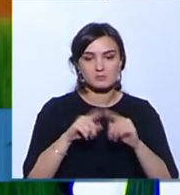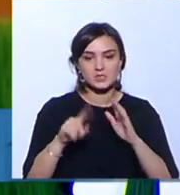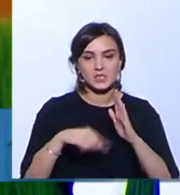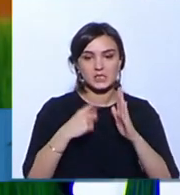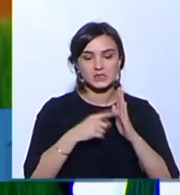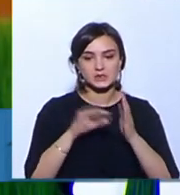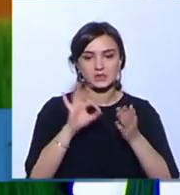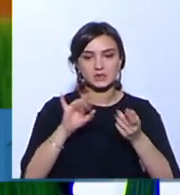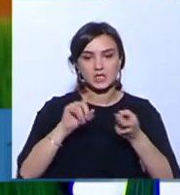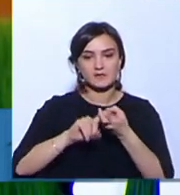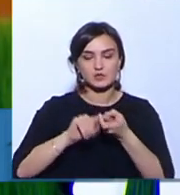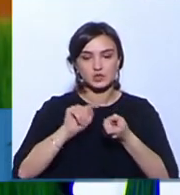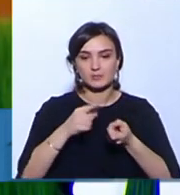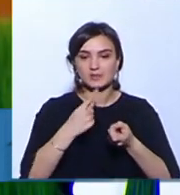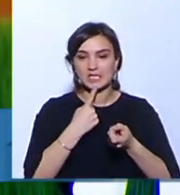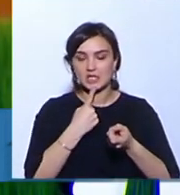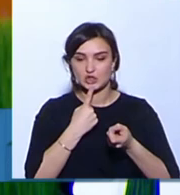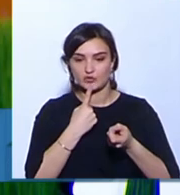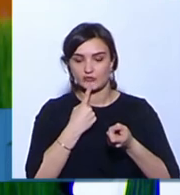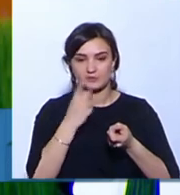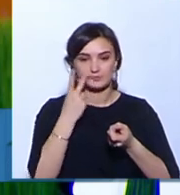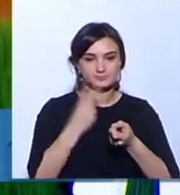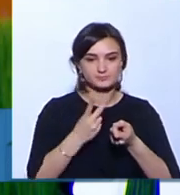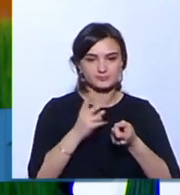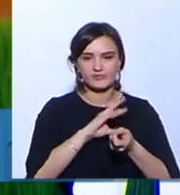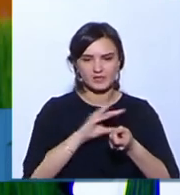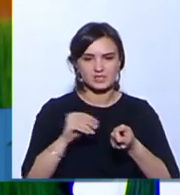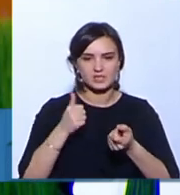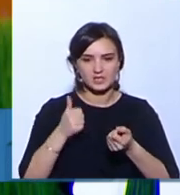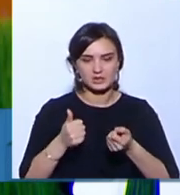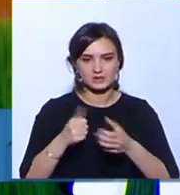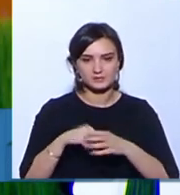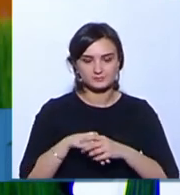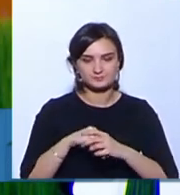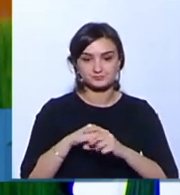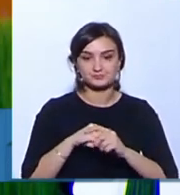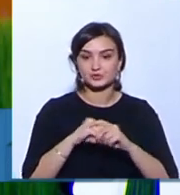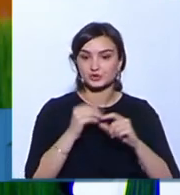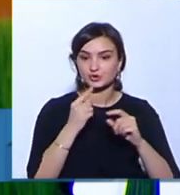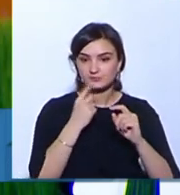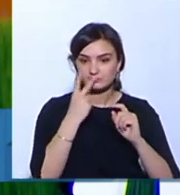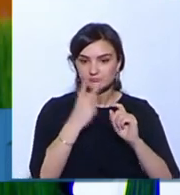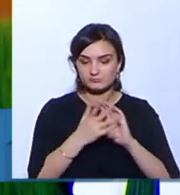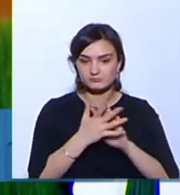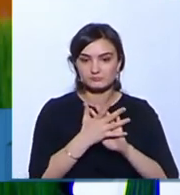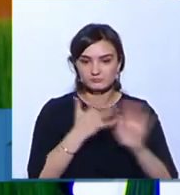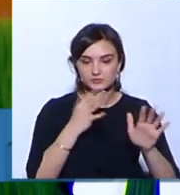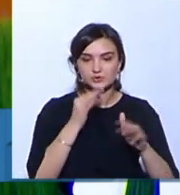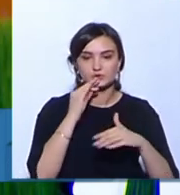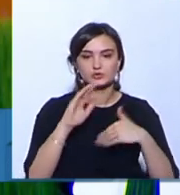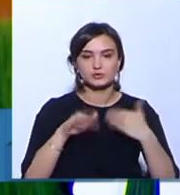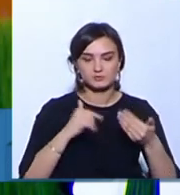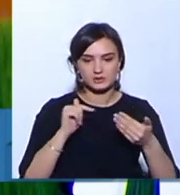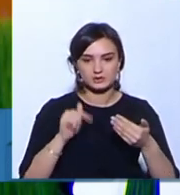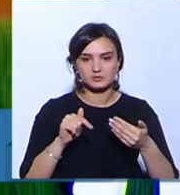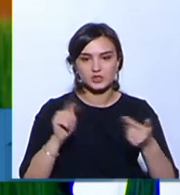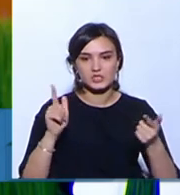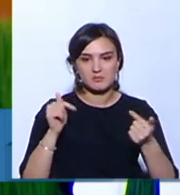საკითხთან დაკავშირებით ეჭვის აღძვრა, ხომ ყველაზე კარგია, აგგვეძრას ეჭვი, მივიტანოთ ეჭვი, შემდეგ